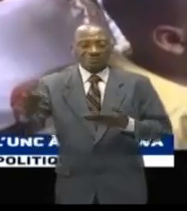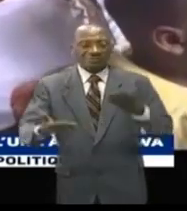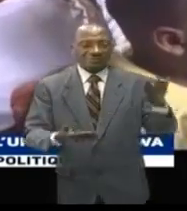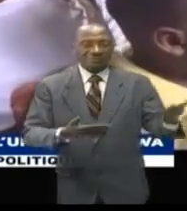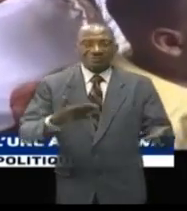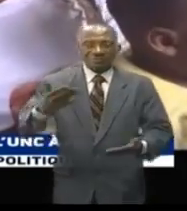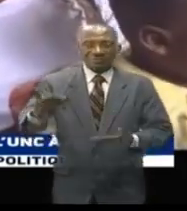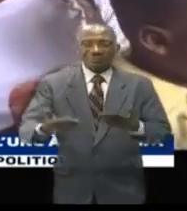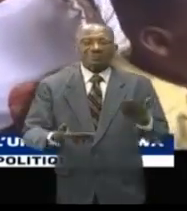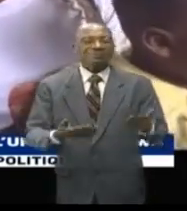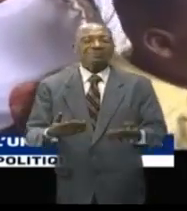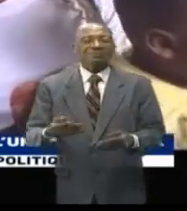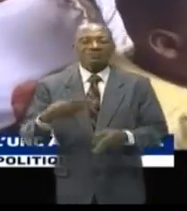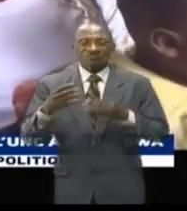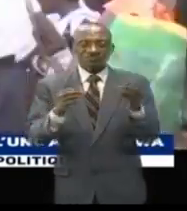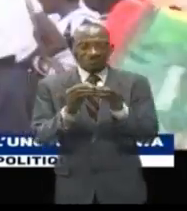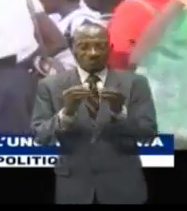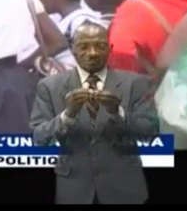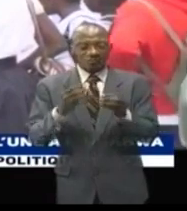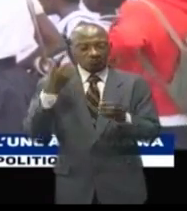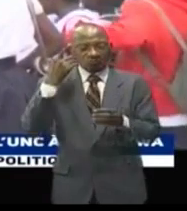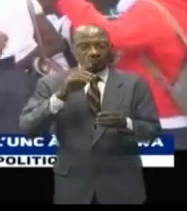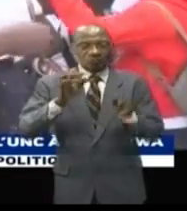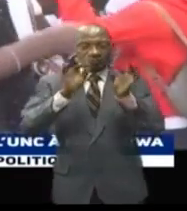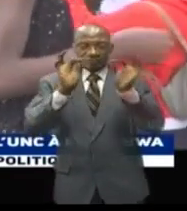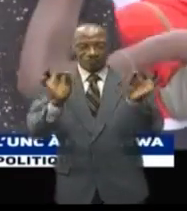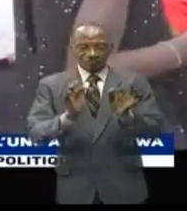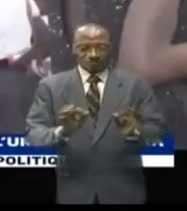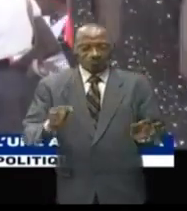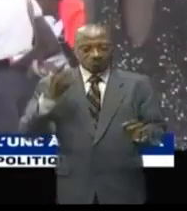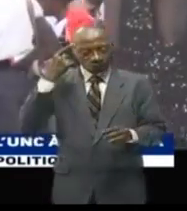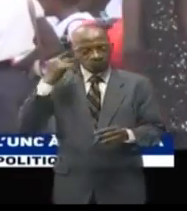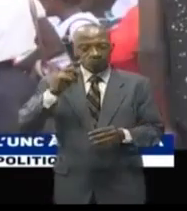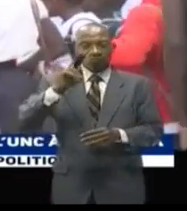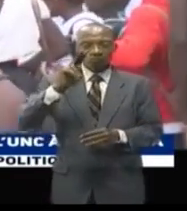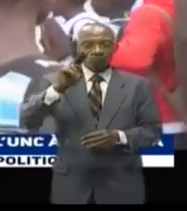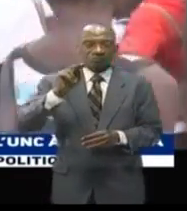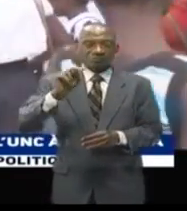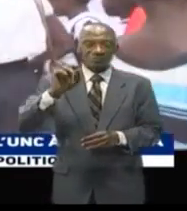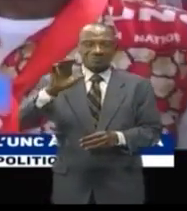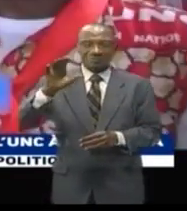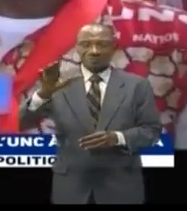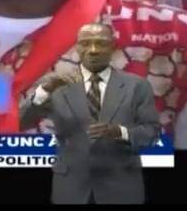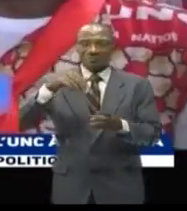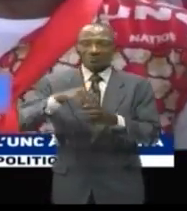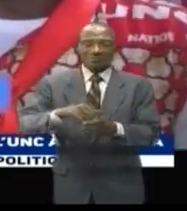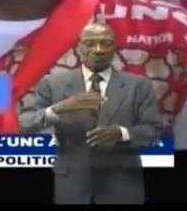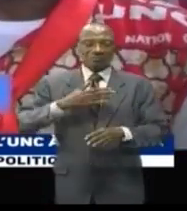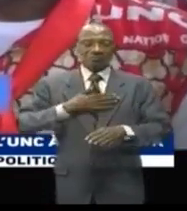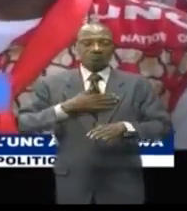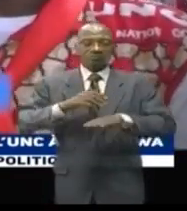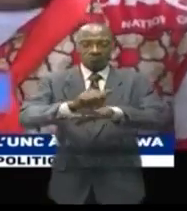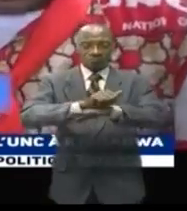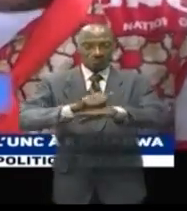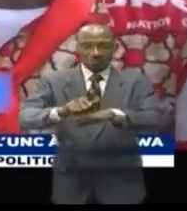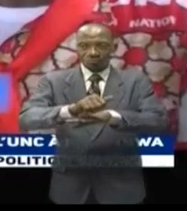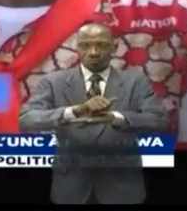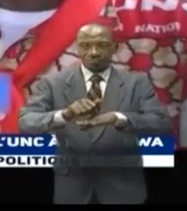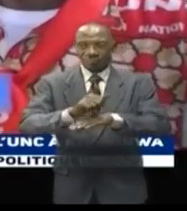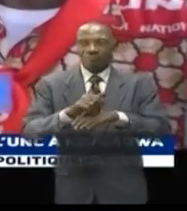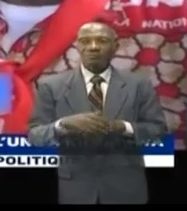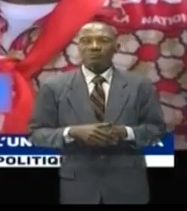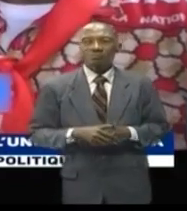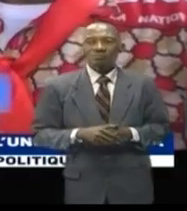réunions également pour la Fédération des King aboissé le président national je remercie Mario Mambé que Jean boudoir qui